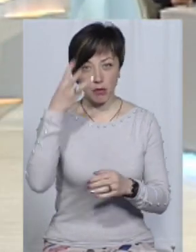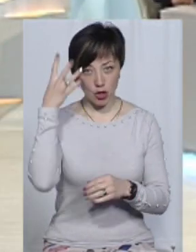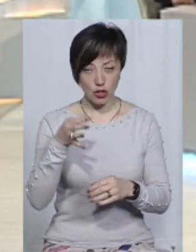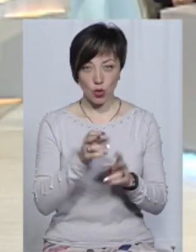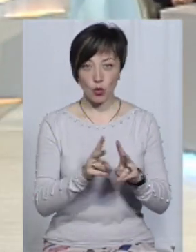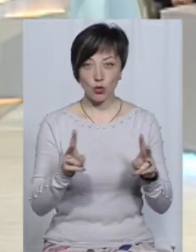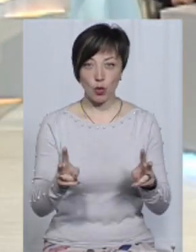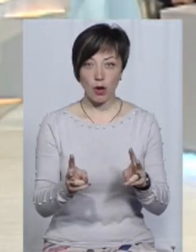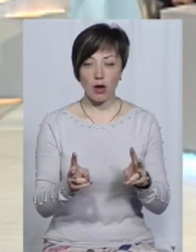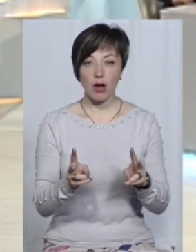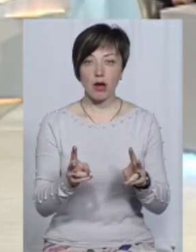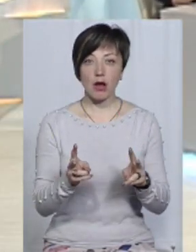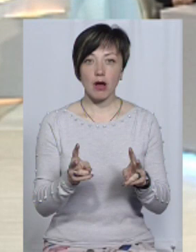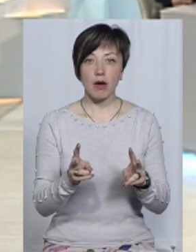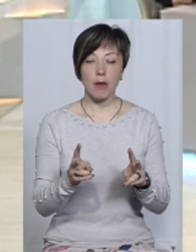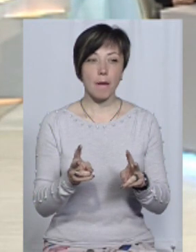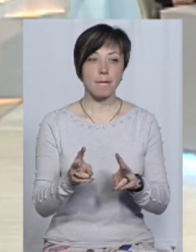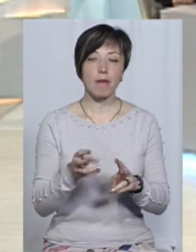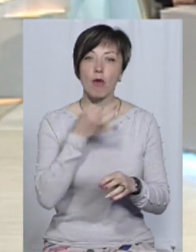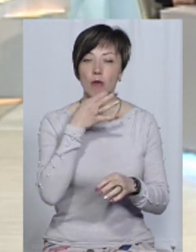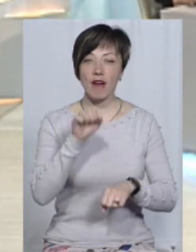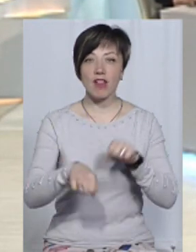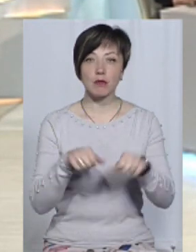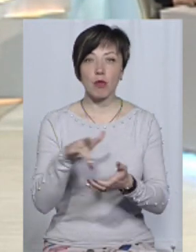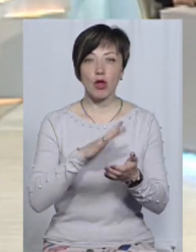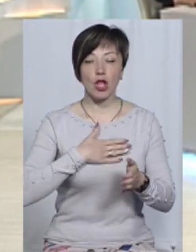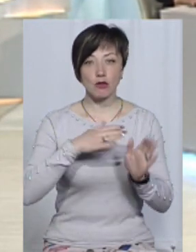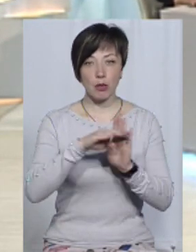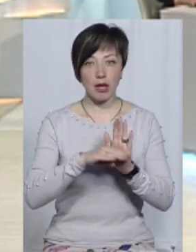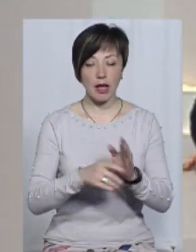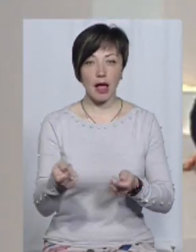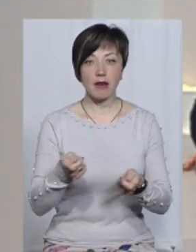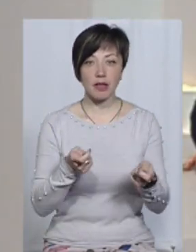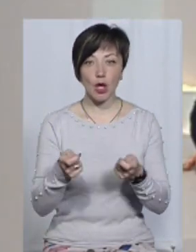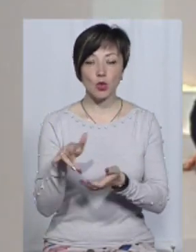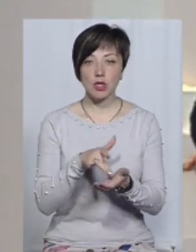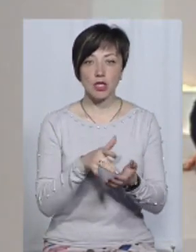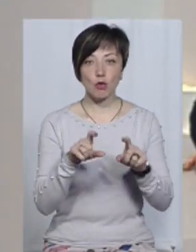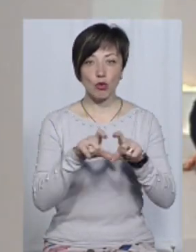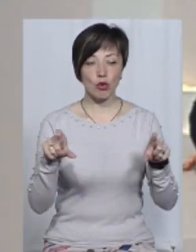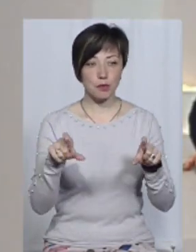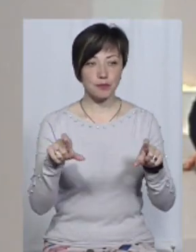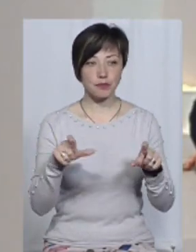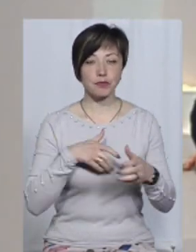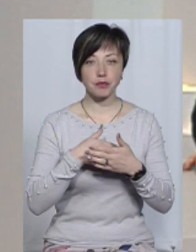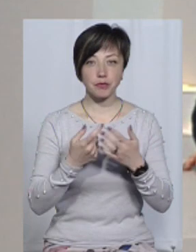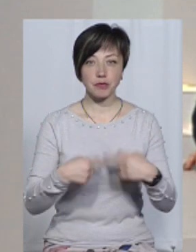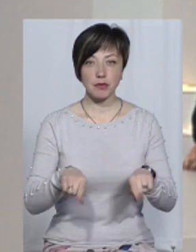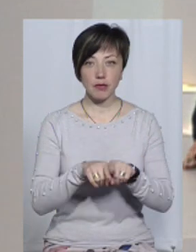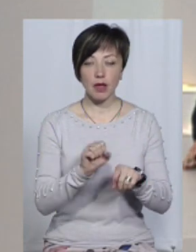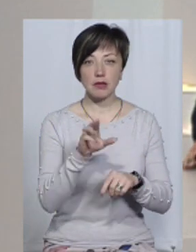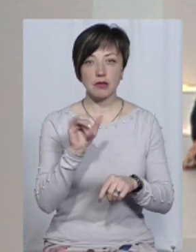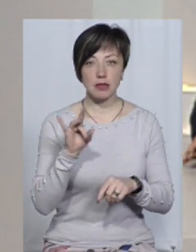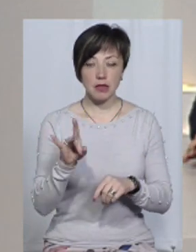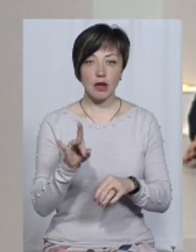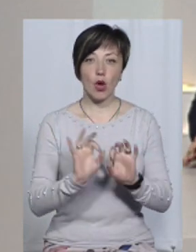тих, хто полюбляє велосипедні подорожі. В одній з наших програм керівник туристичного бюро громадської організації «Астар»